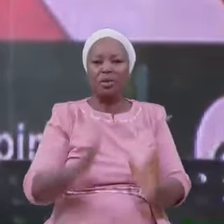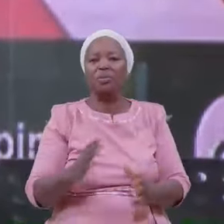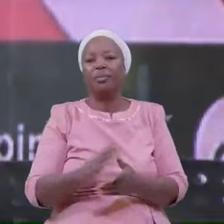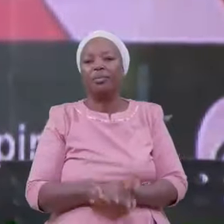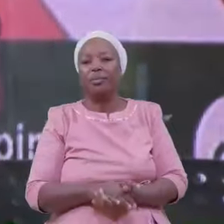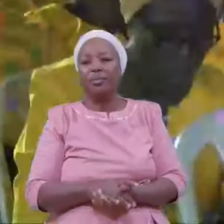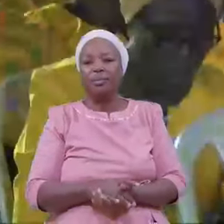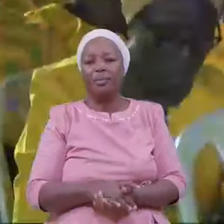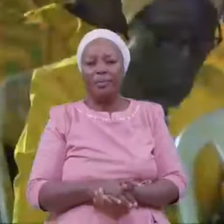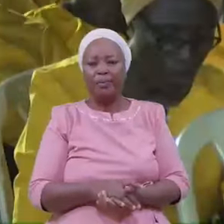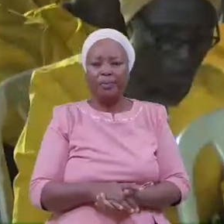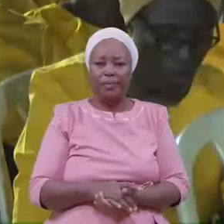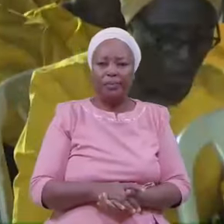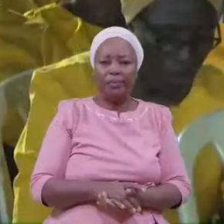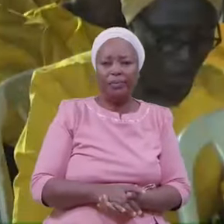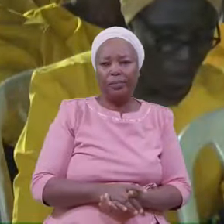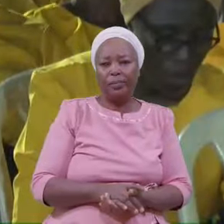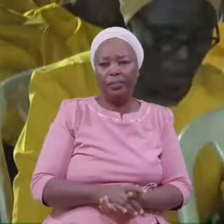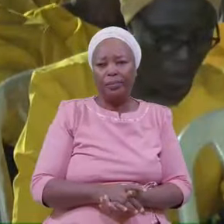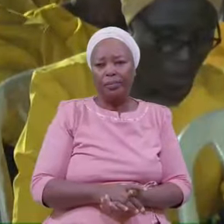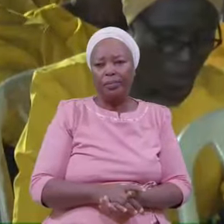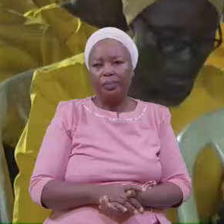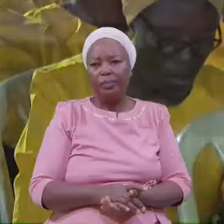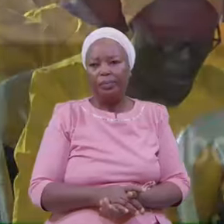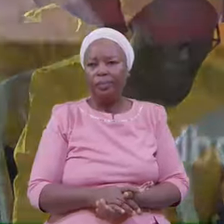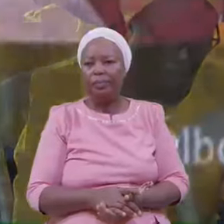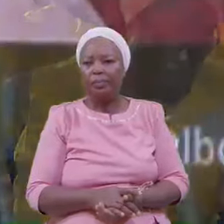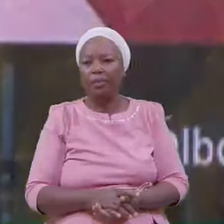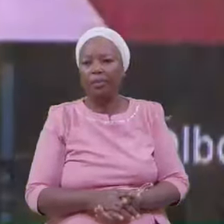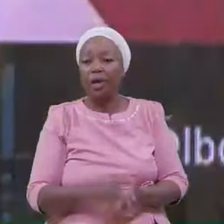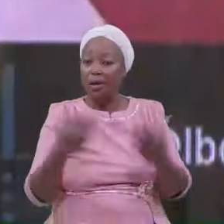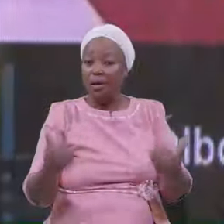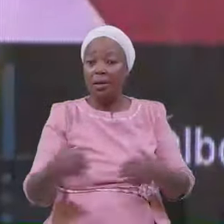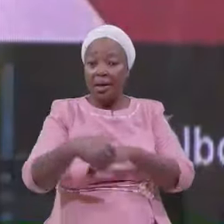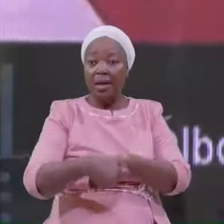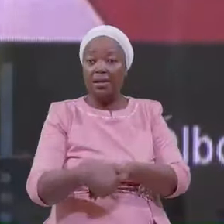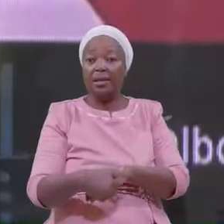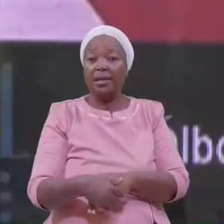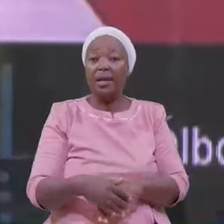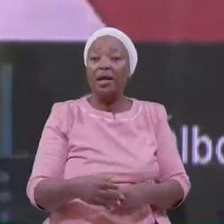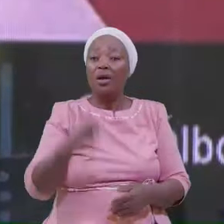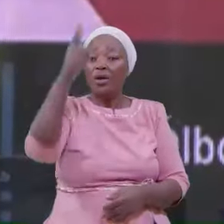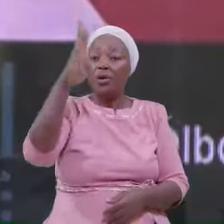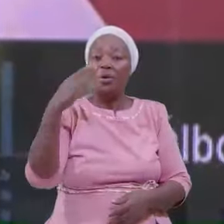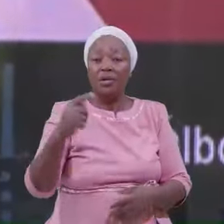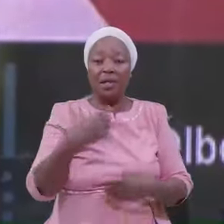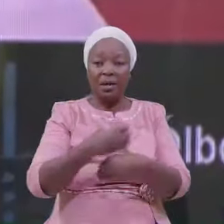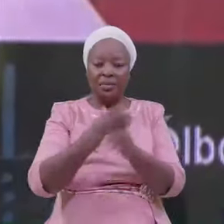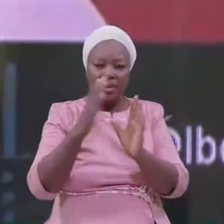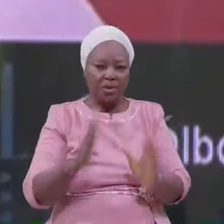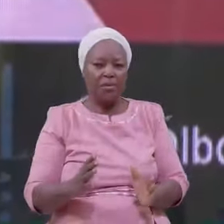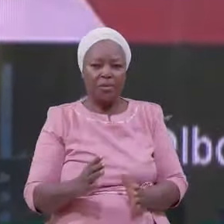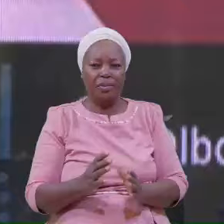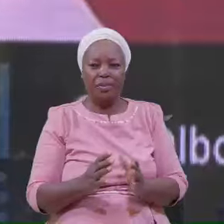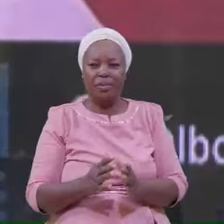at makumpuni ang buhay natin. Pero tonight, wala nangyayari. Tonight, God the creator. Ngayon, ang Diyos na manglilikha.